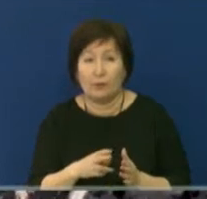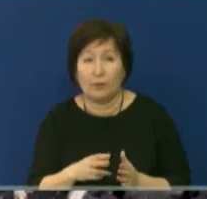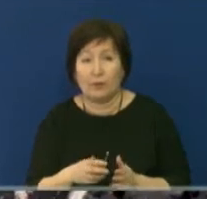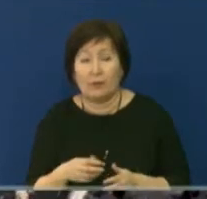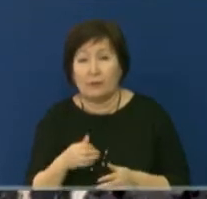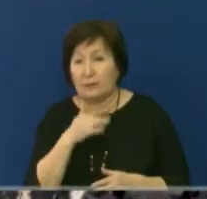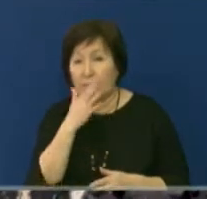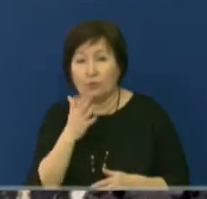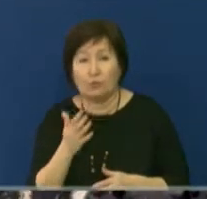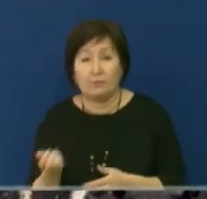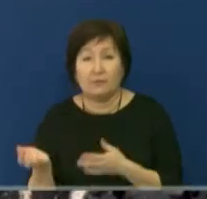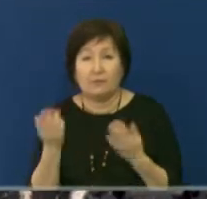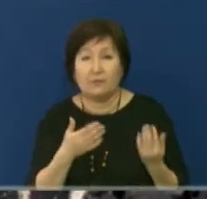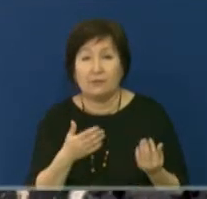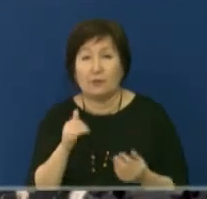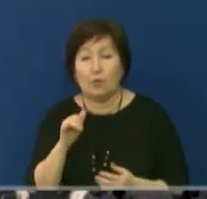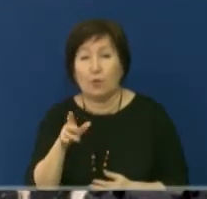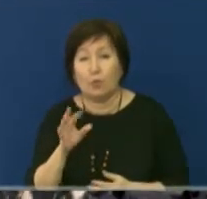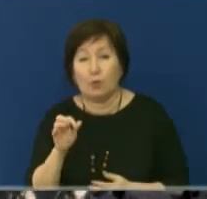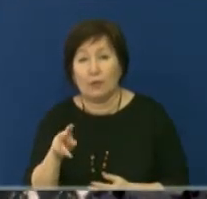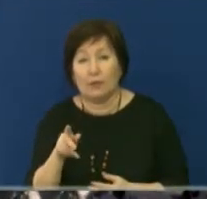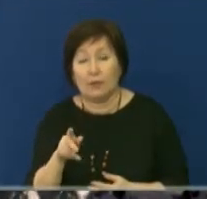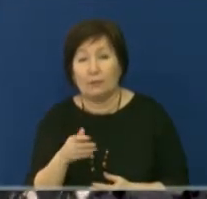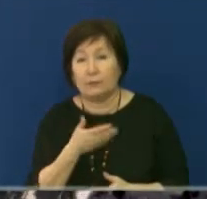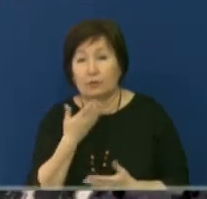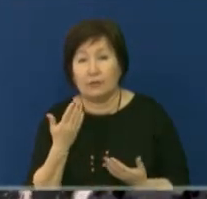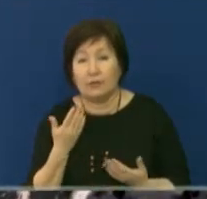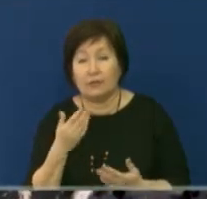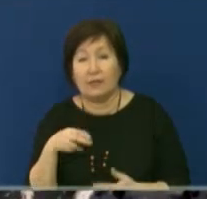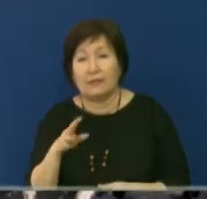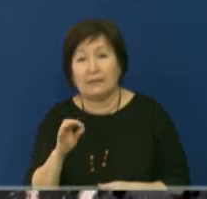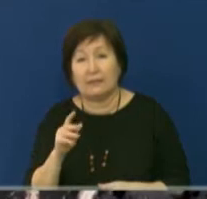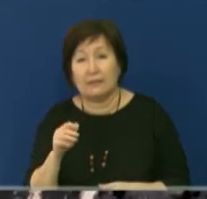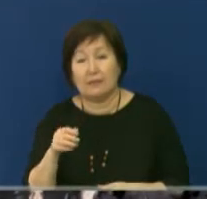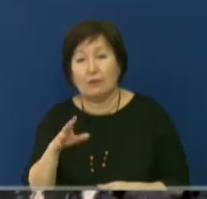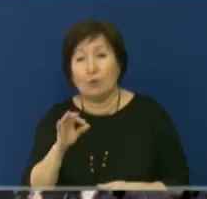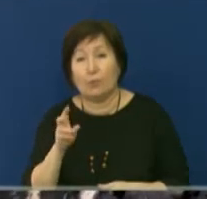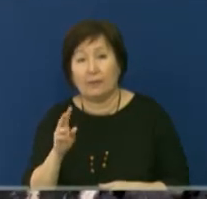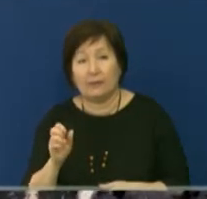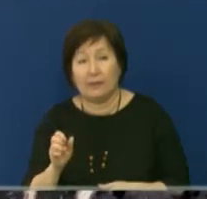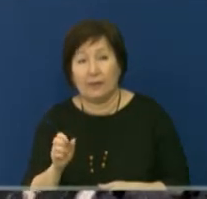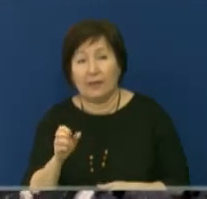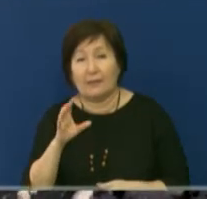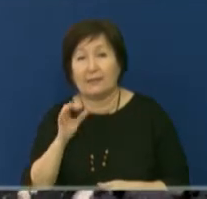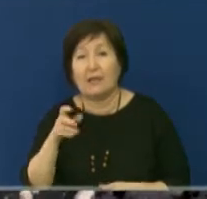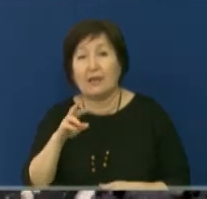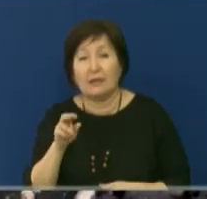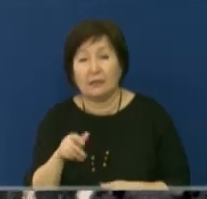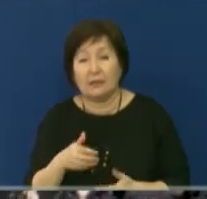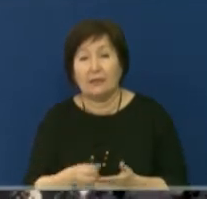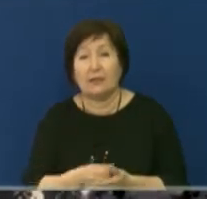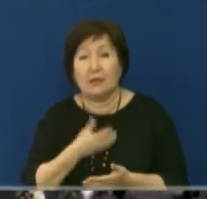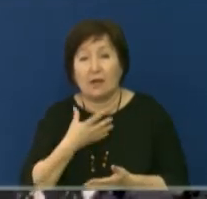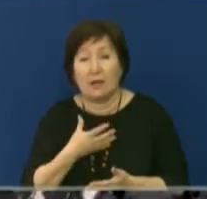Не можем привезти уголь, потому что не хватает дизельного топлива. Литр солярки на Казмунае уже стоит 260 тенге. А один КАМАЗ за